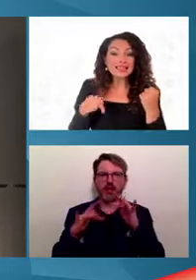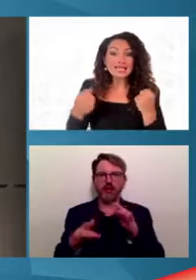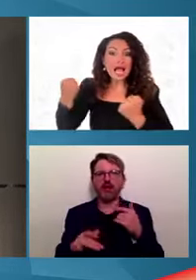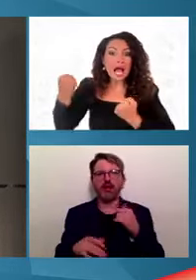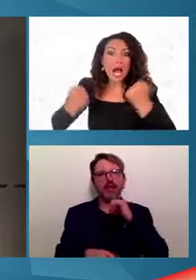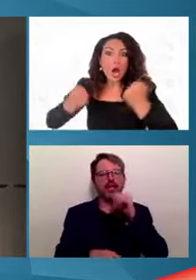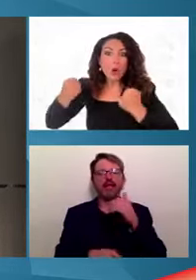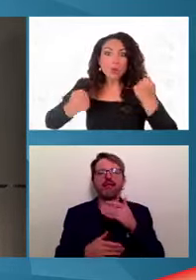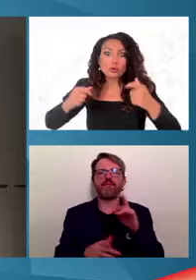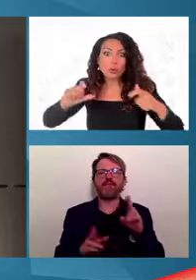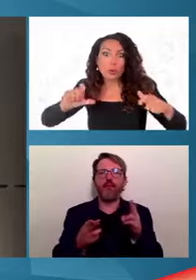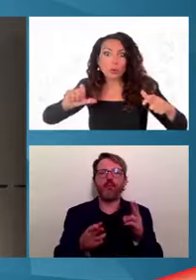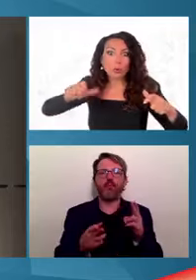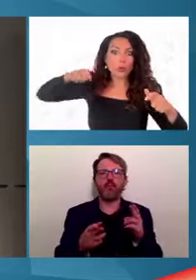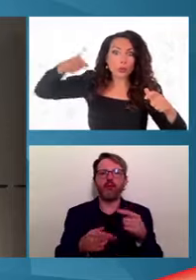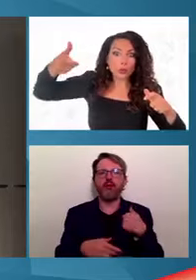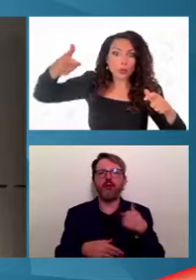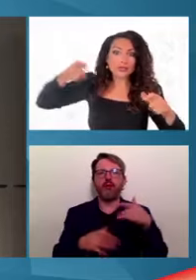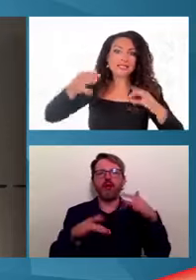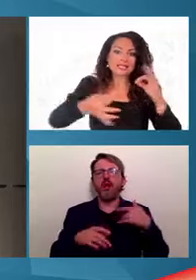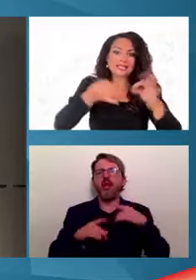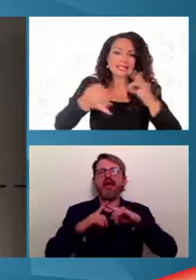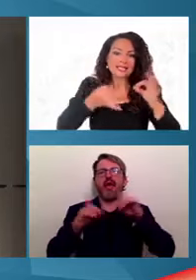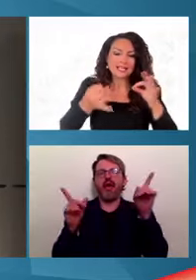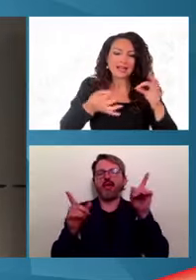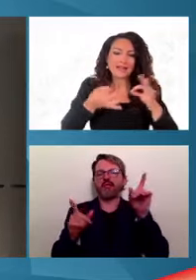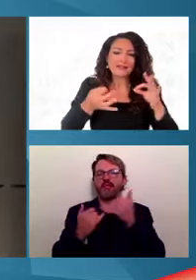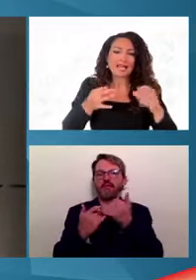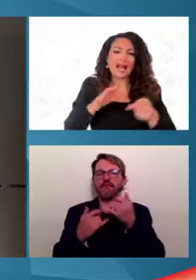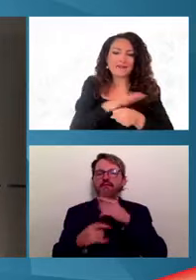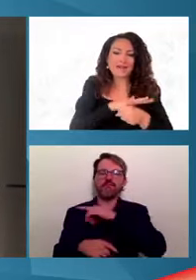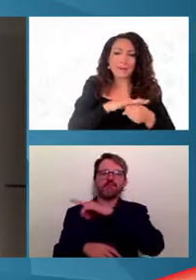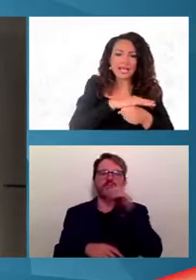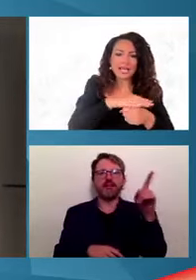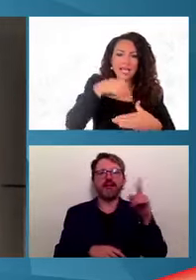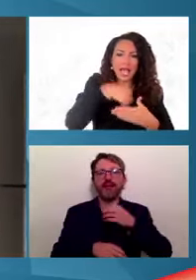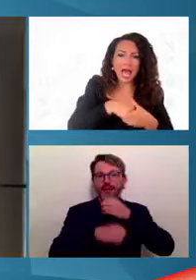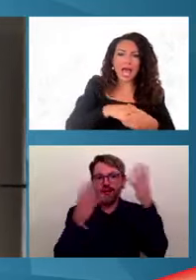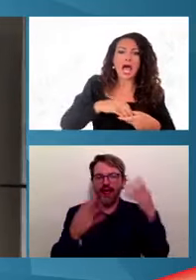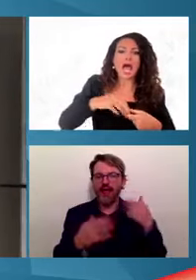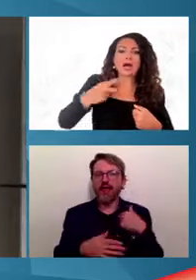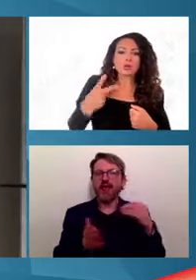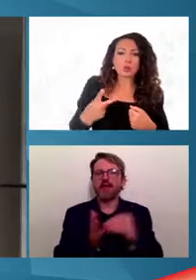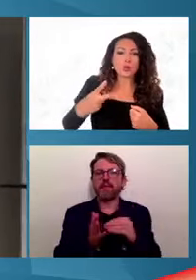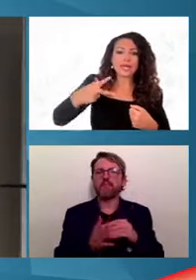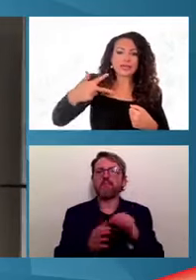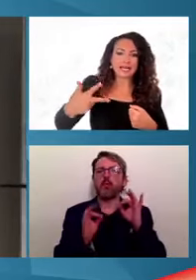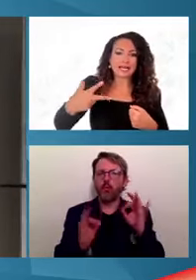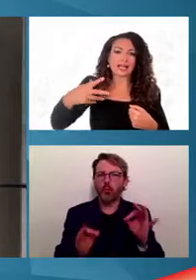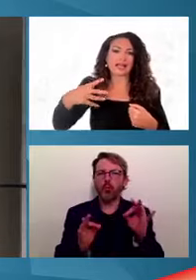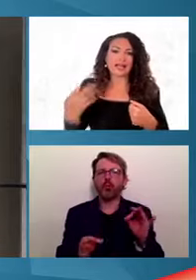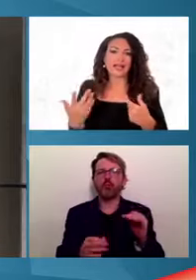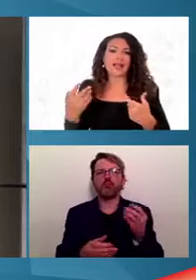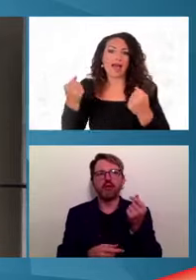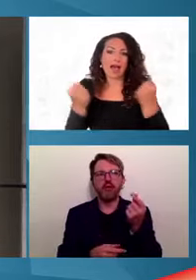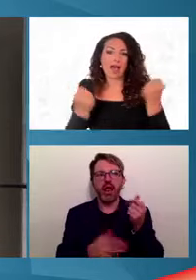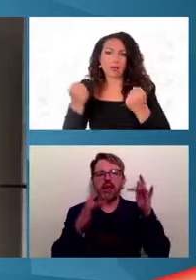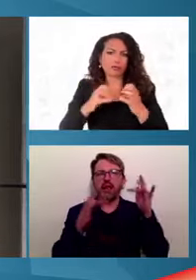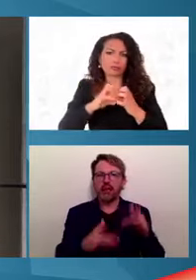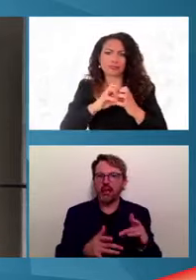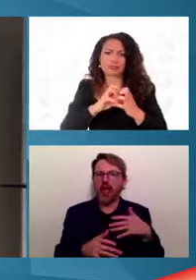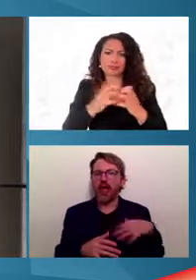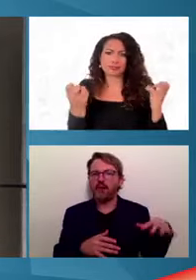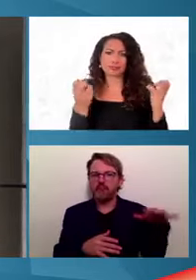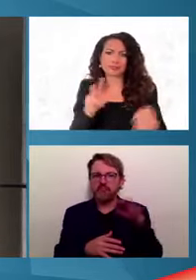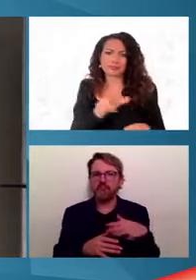Südtiroler ganz anders sind als andere, sondern natürlich gibt es Wohlstand, gibt es Wirtschaftskreisläufe, auch in der Peripherie, auch in den